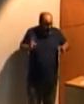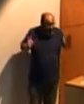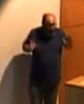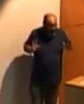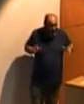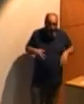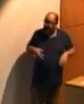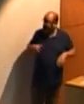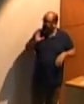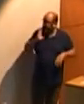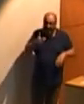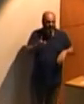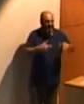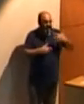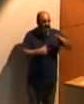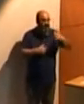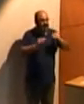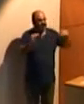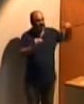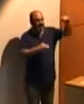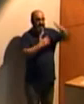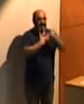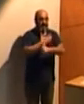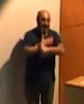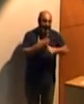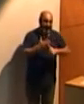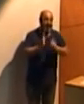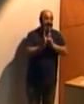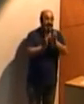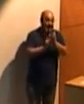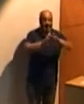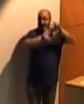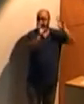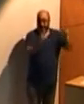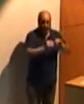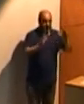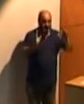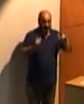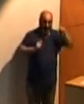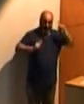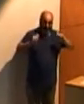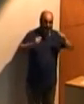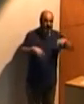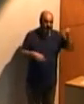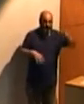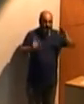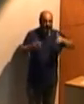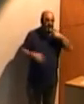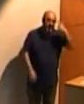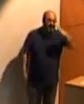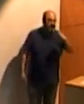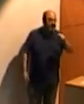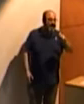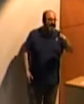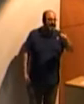voit bien que même les les pères de l'église catholique chrétienne qui qui nous je pense ici à basile de césarée qui nous